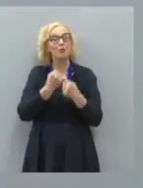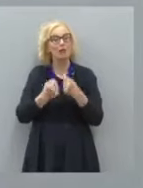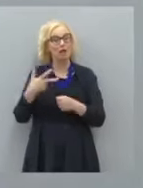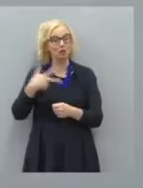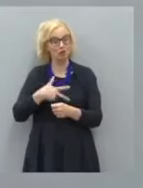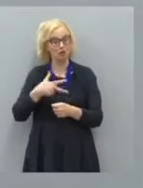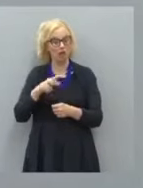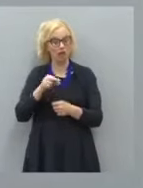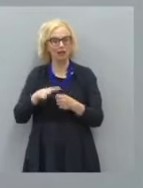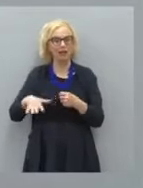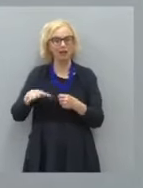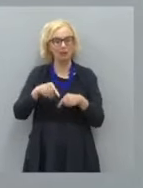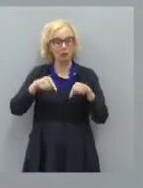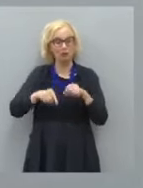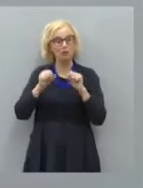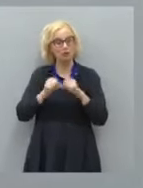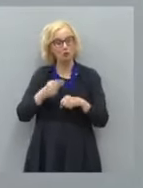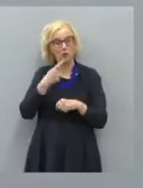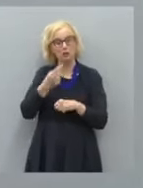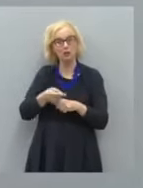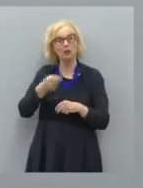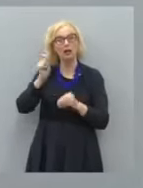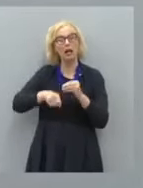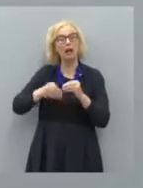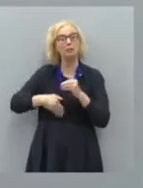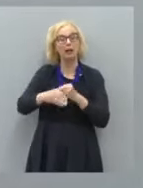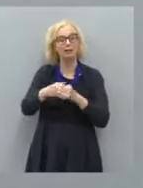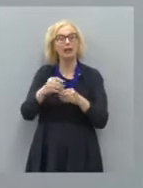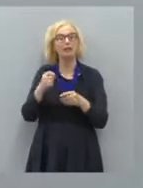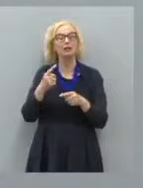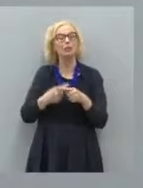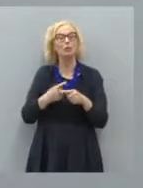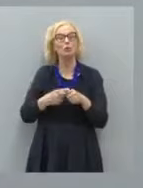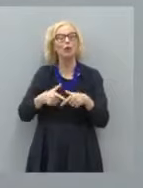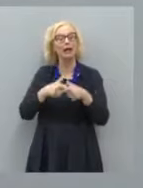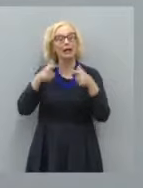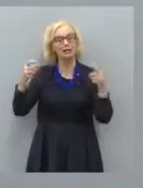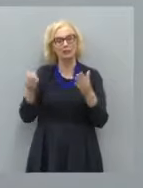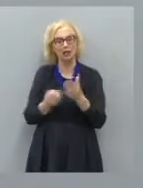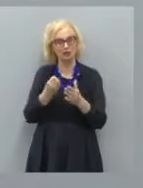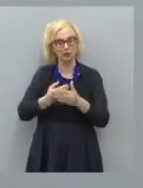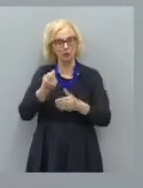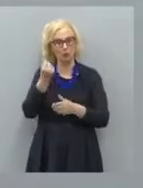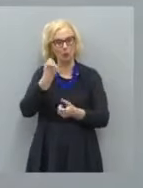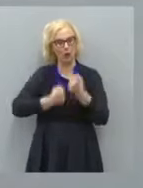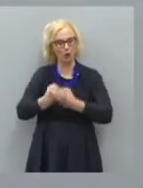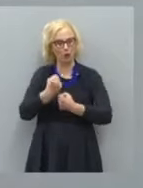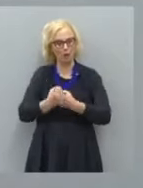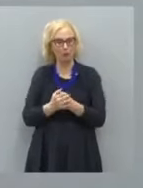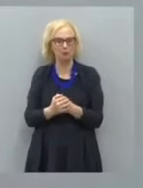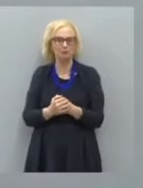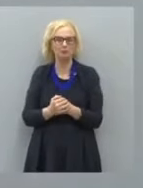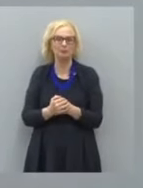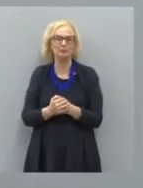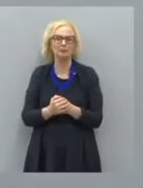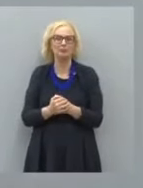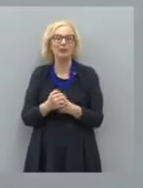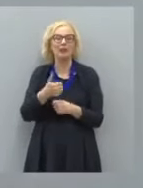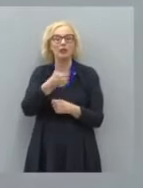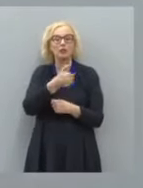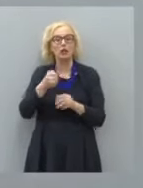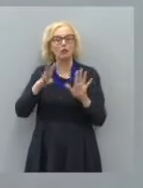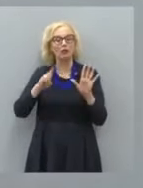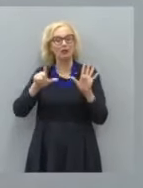di ri partenza e crescita sviluppo economico quello che aspettiamo tutti allora 197 milioni